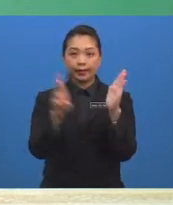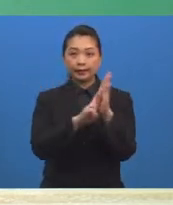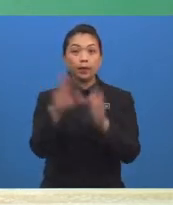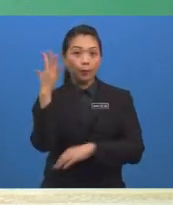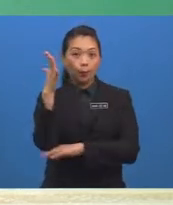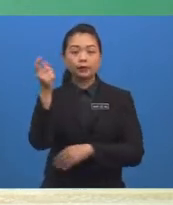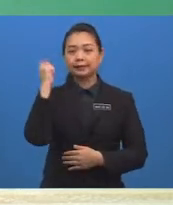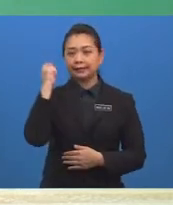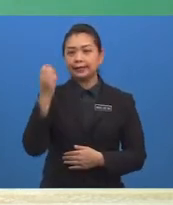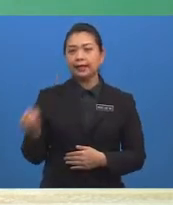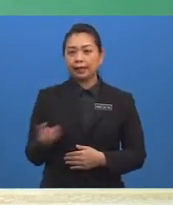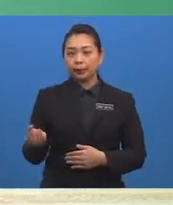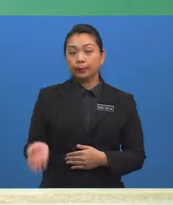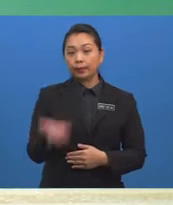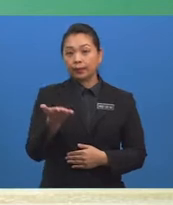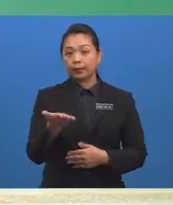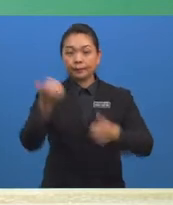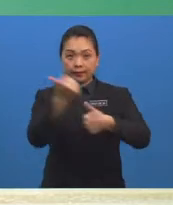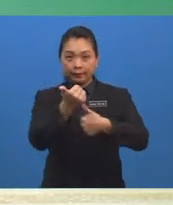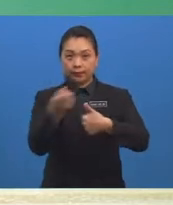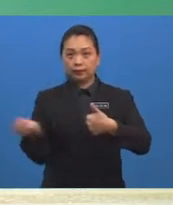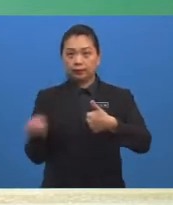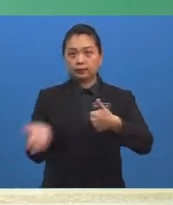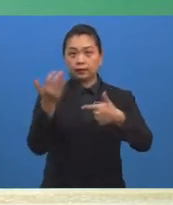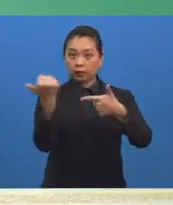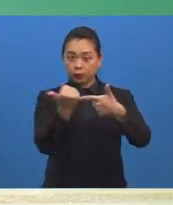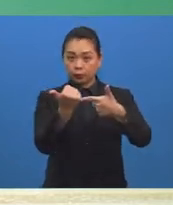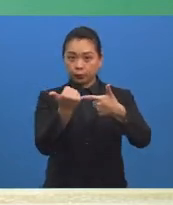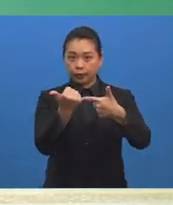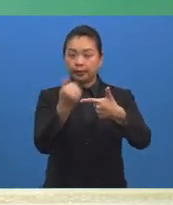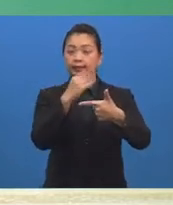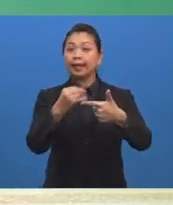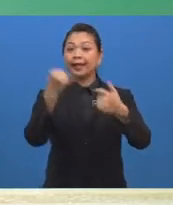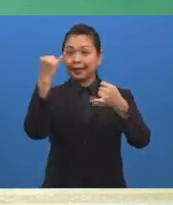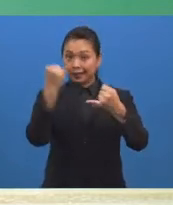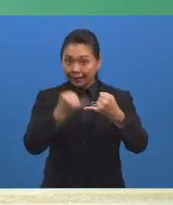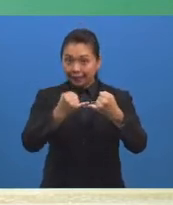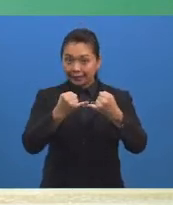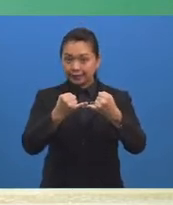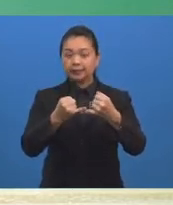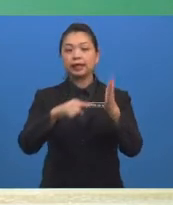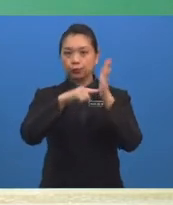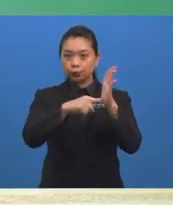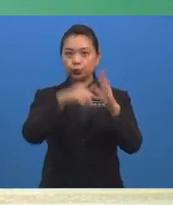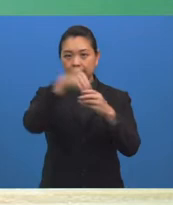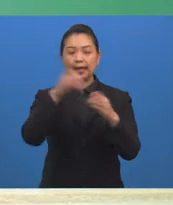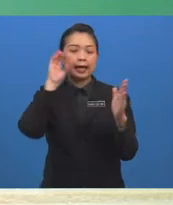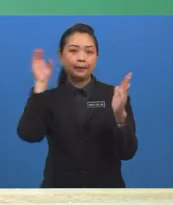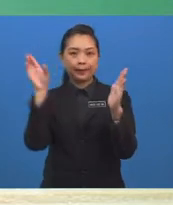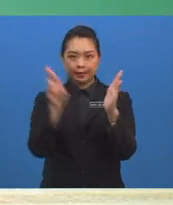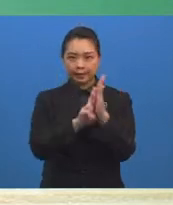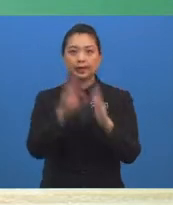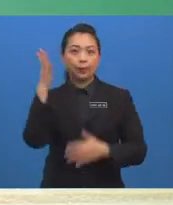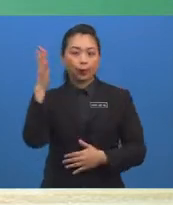Lambungan pertama Lambungan kedua Serta kesudahan digambarkan Kesudahan yang